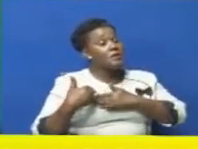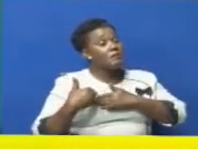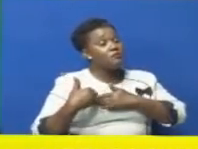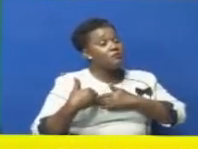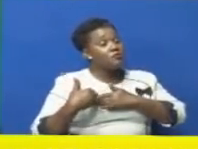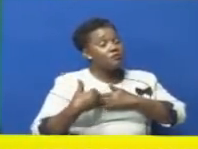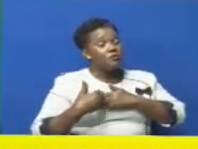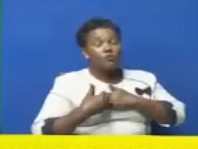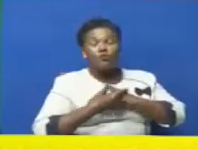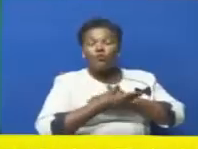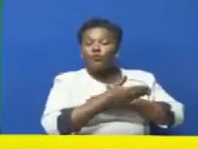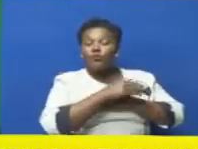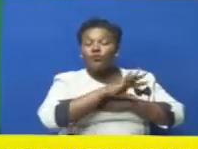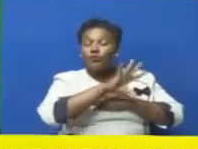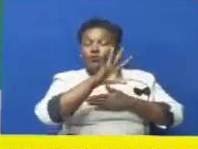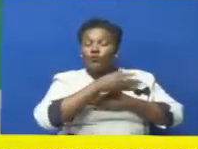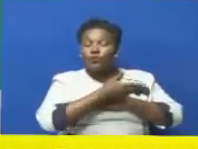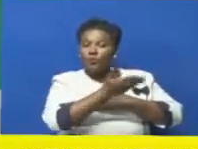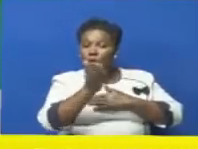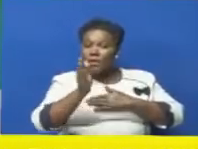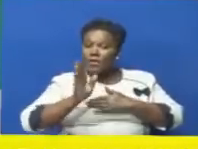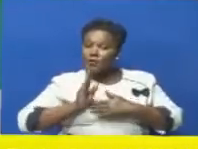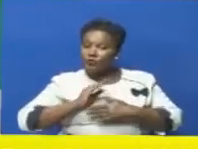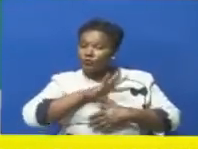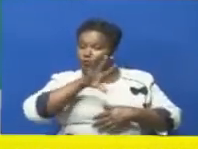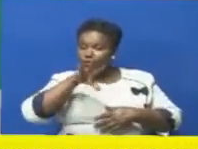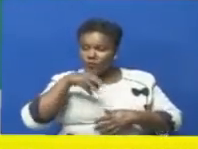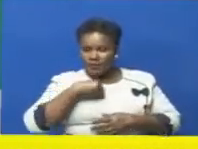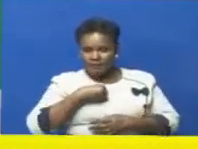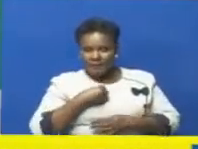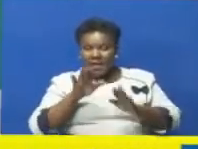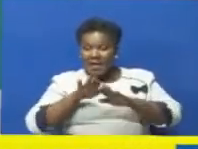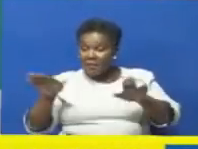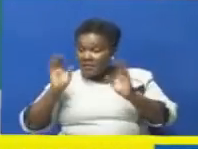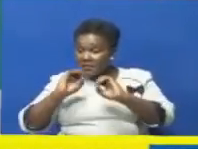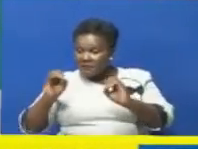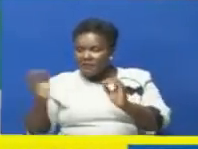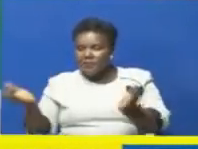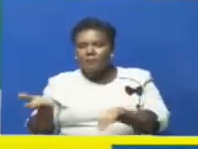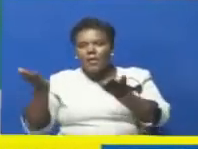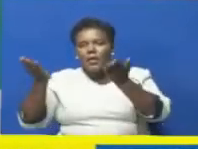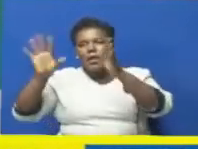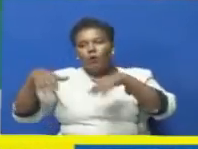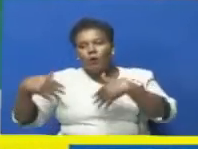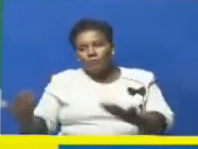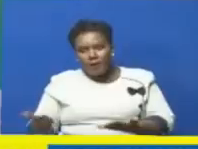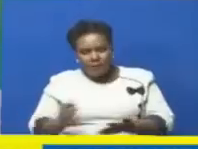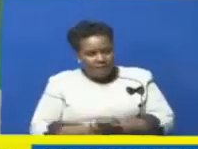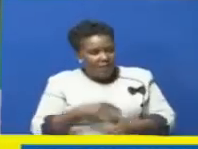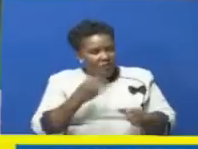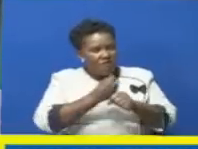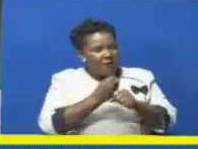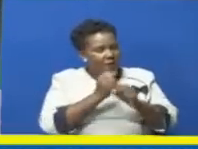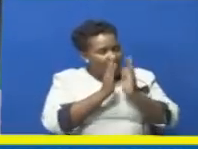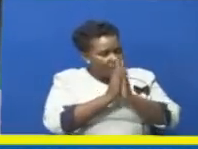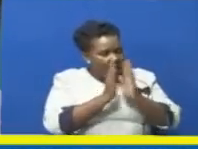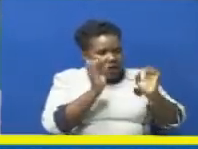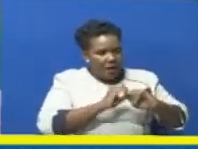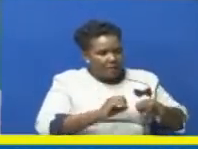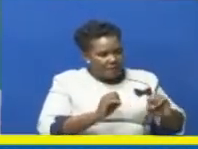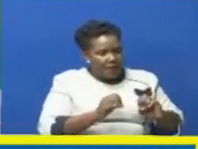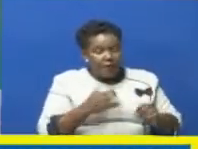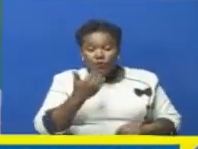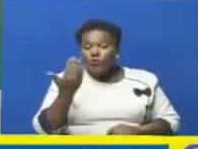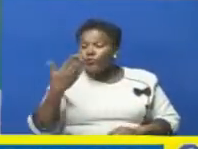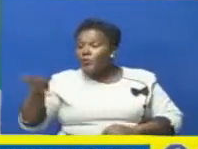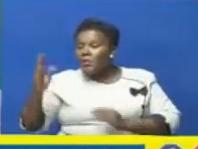kila kitu. Bila amani hatuwezi kupata maendeleo, hatuwezi kufanya ibada, watoto wetu hawezi